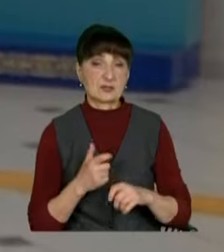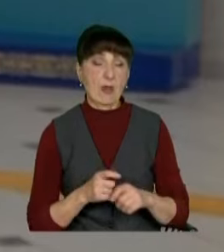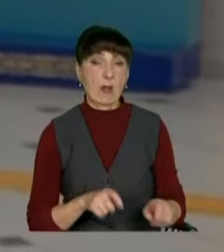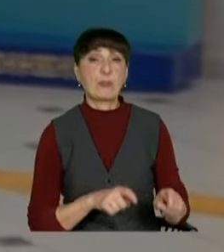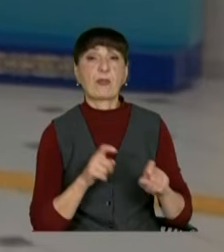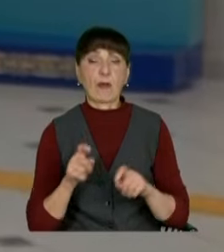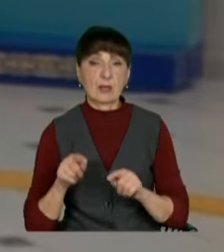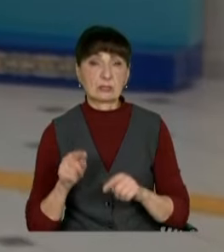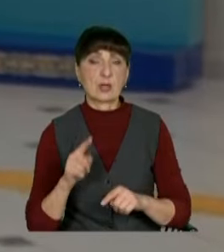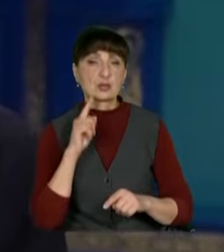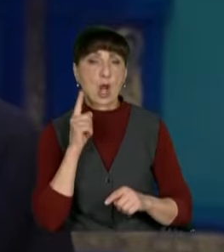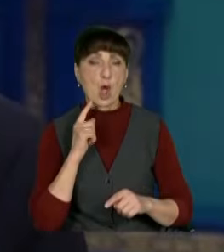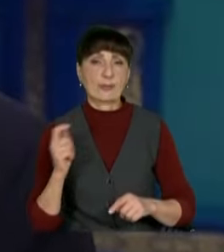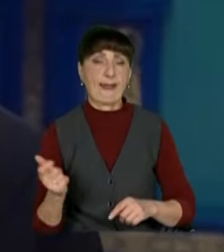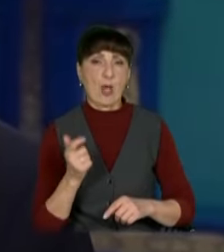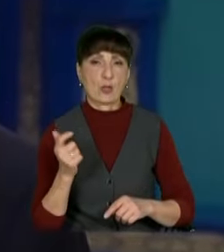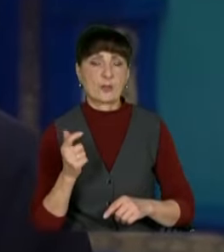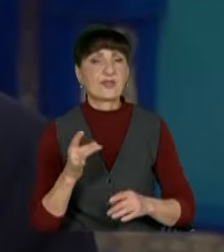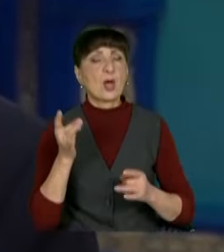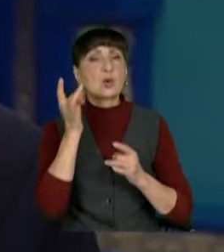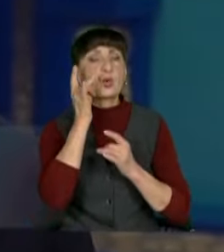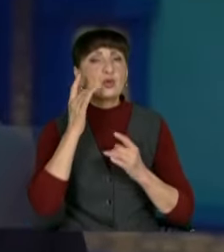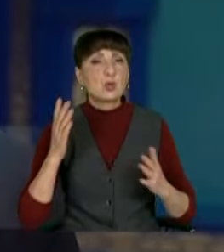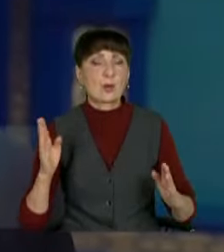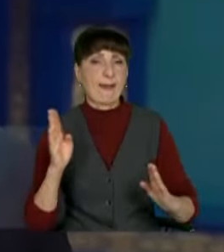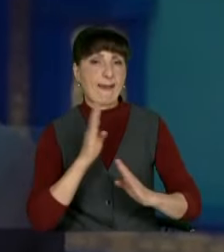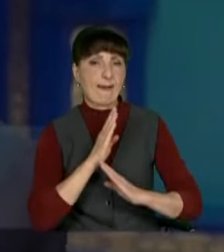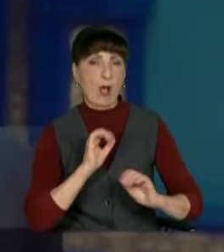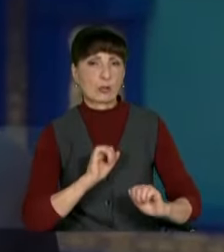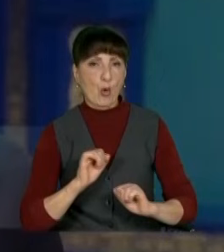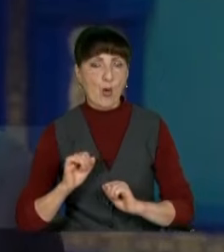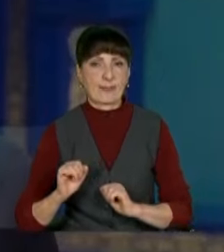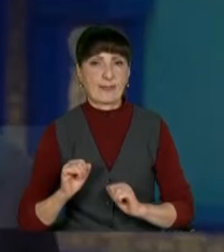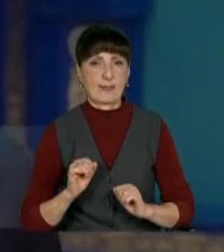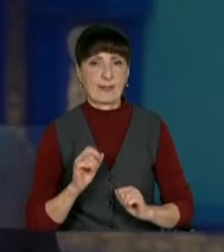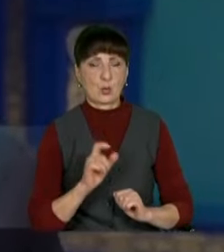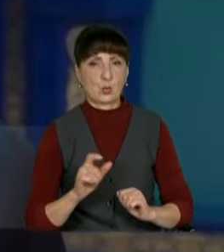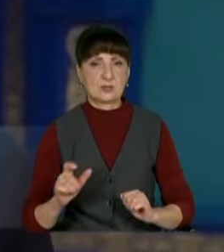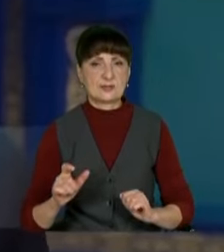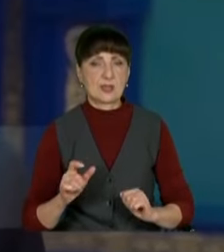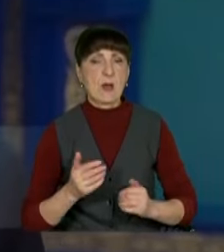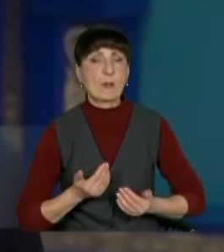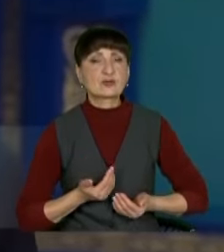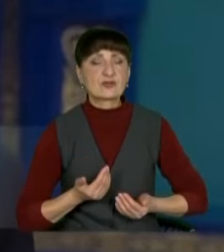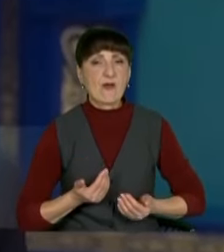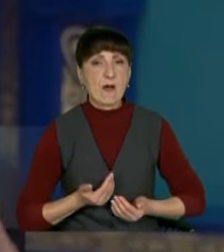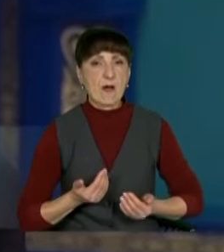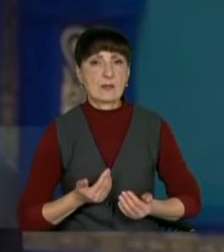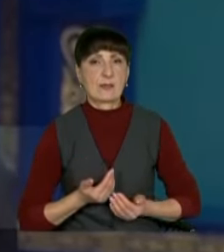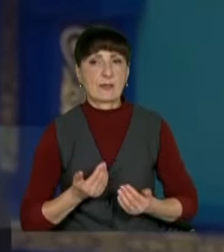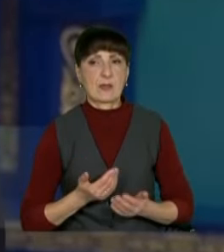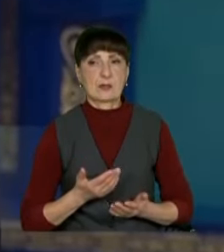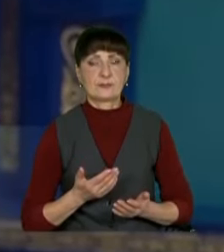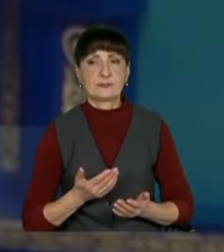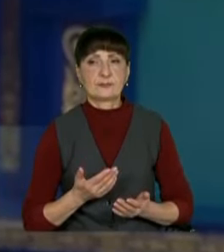на зеленую экономику. Культура экологии, культура, значит, проживания,